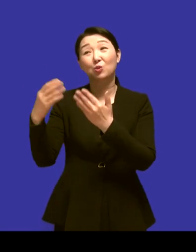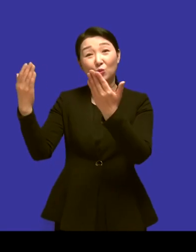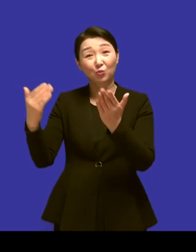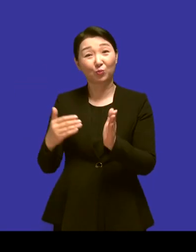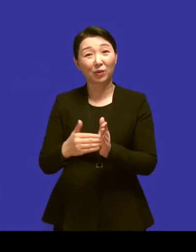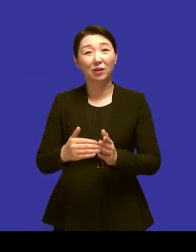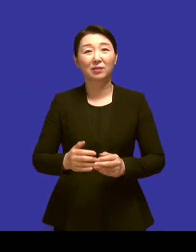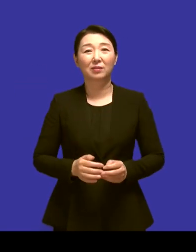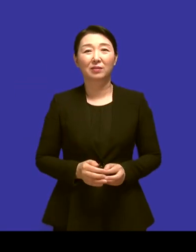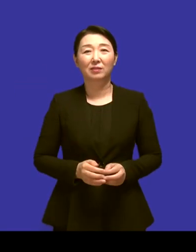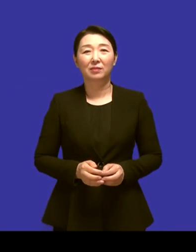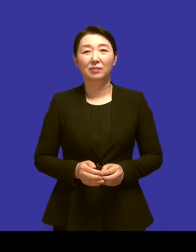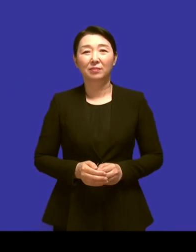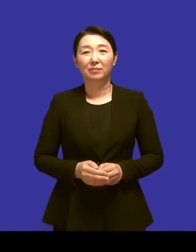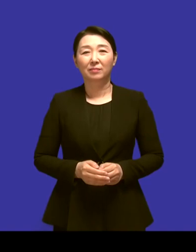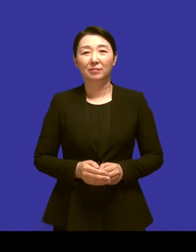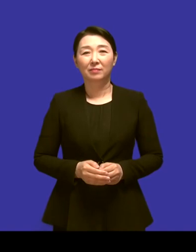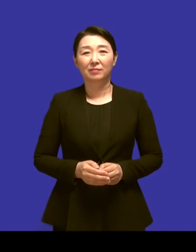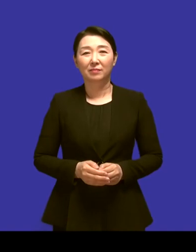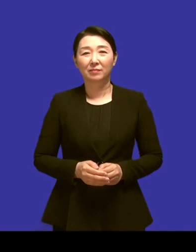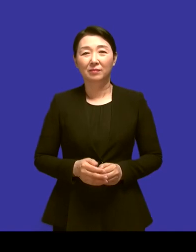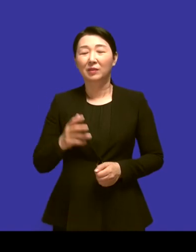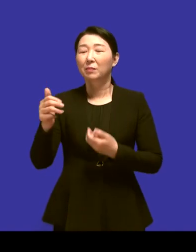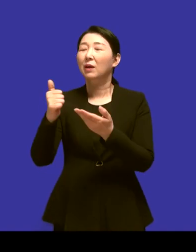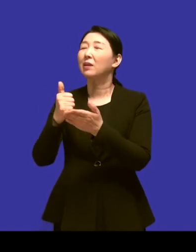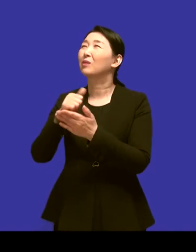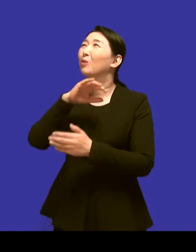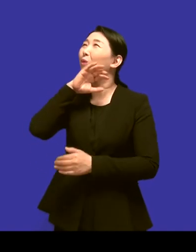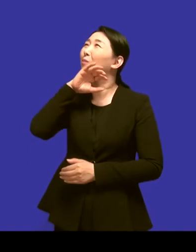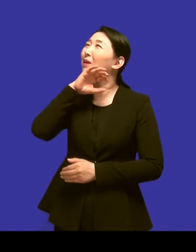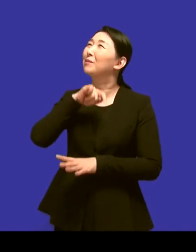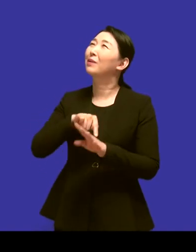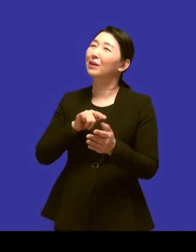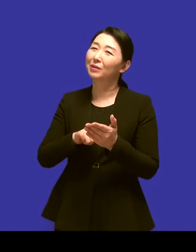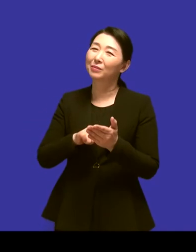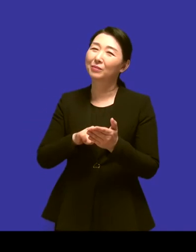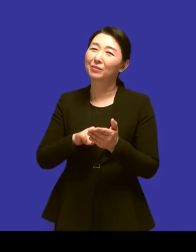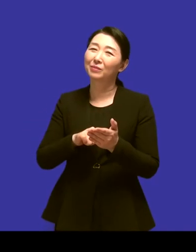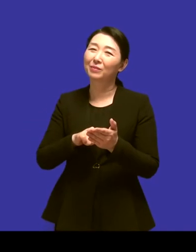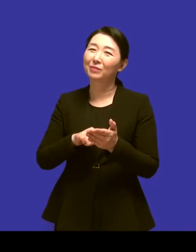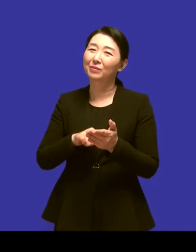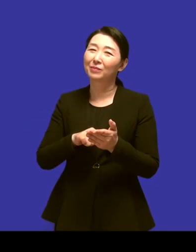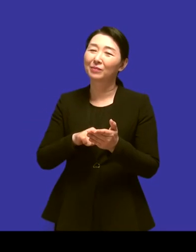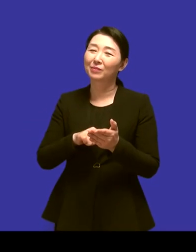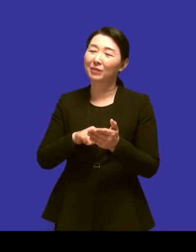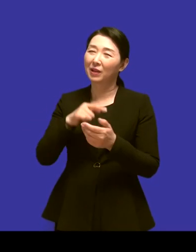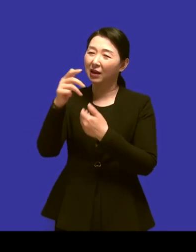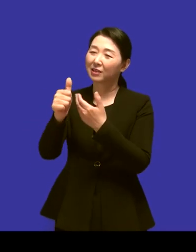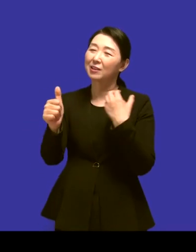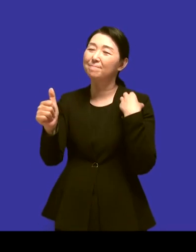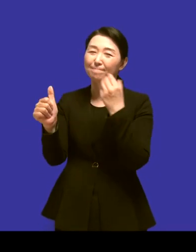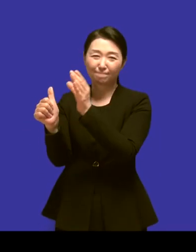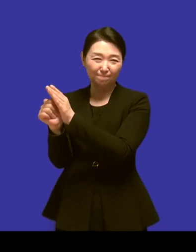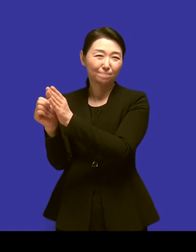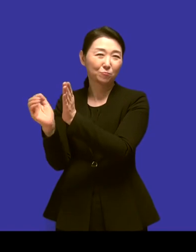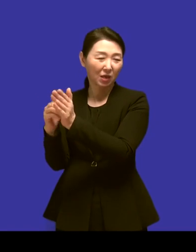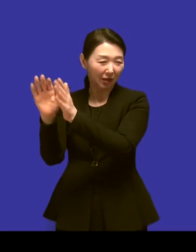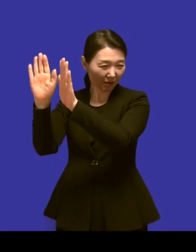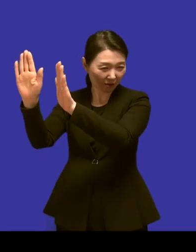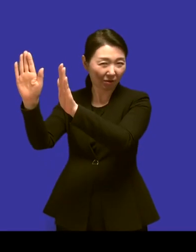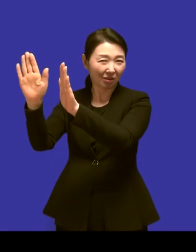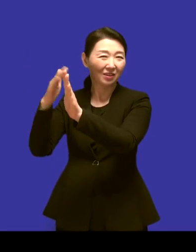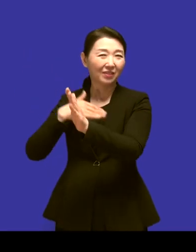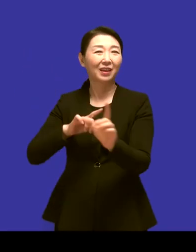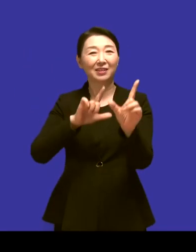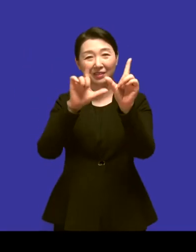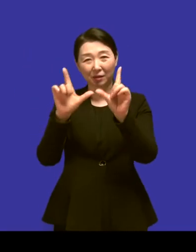그래서 이제 좀 원망스러웠던 마음들이나 뭐 그런 것들을 이제 다 이렇게 하나님께 맡겨드리고 이제 삶을